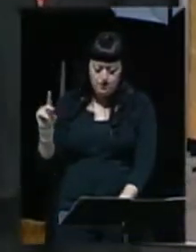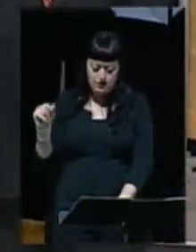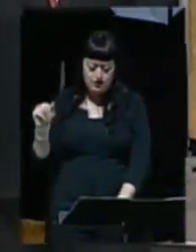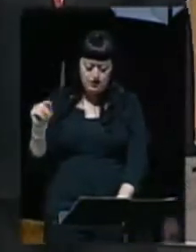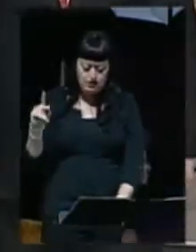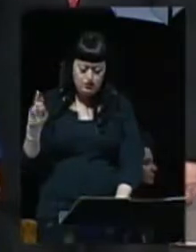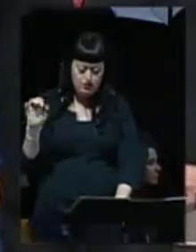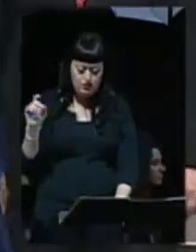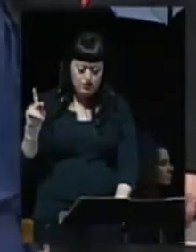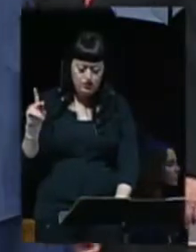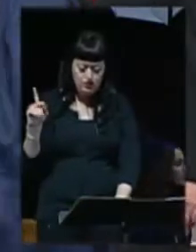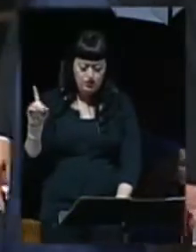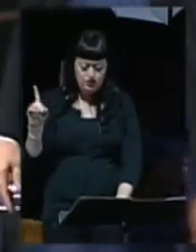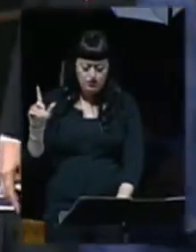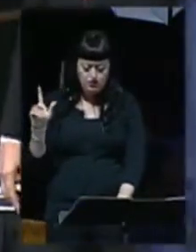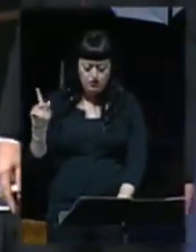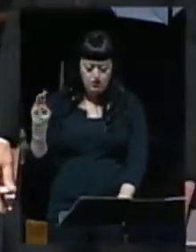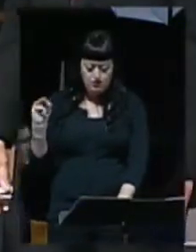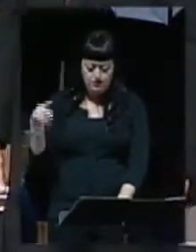Amanda Kreidelkamp.